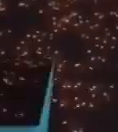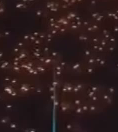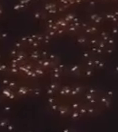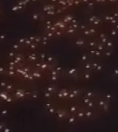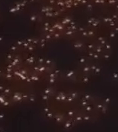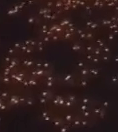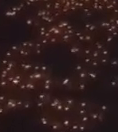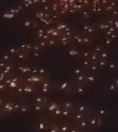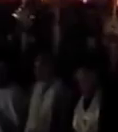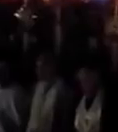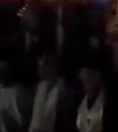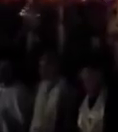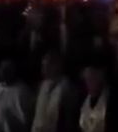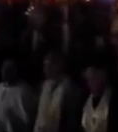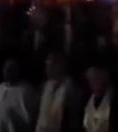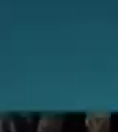Музика